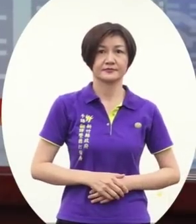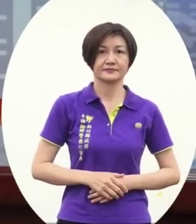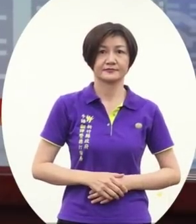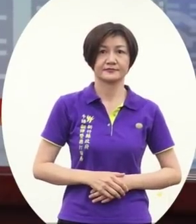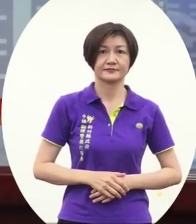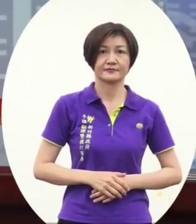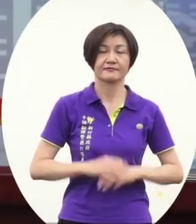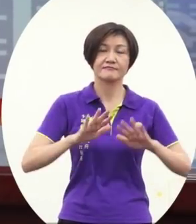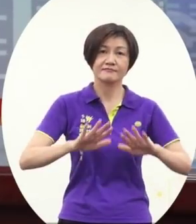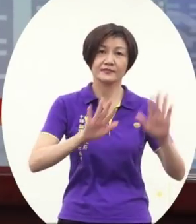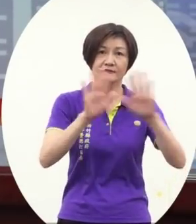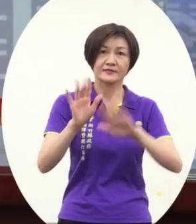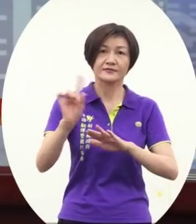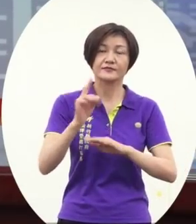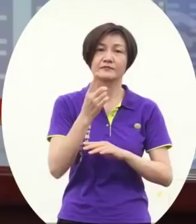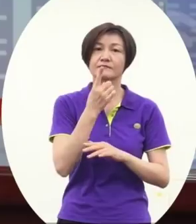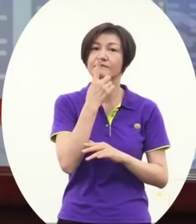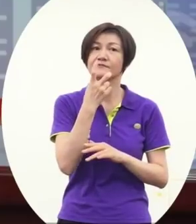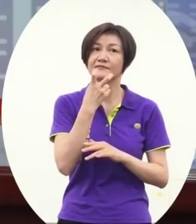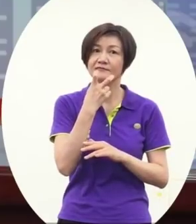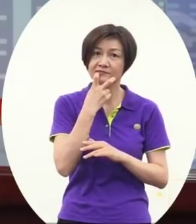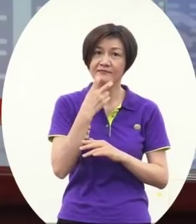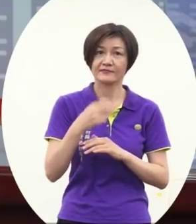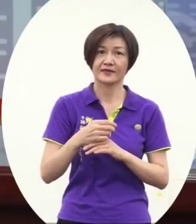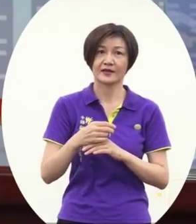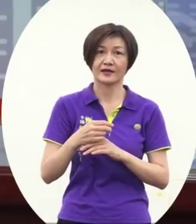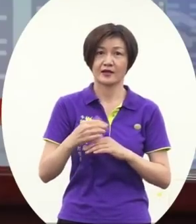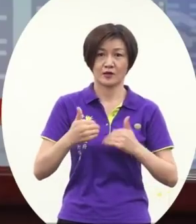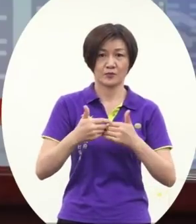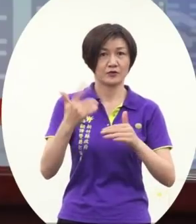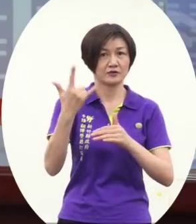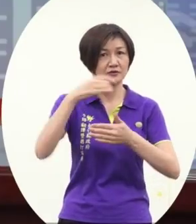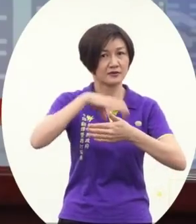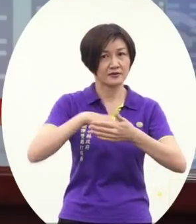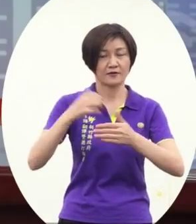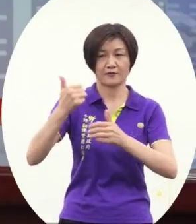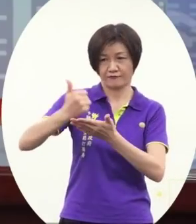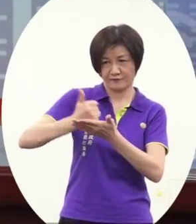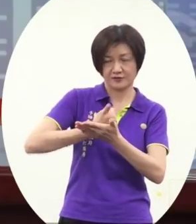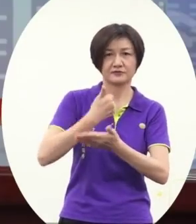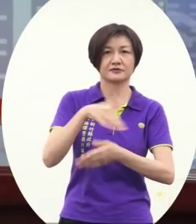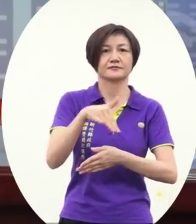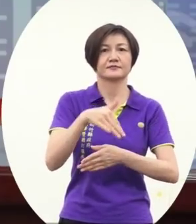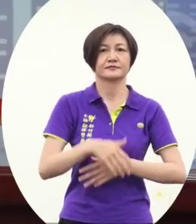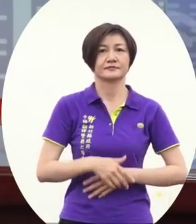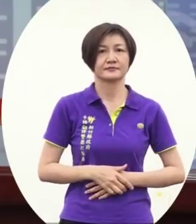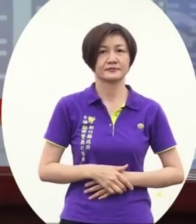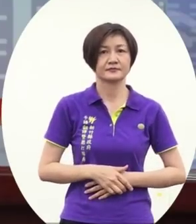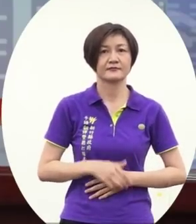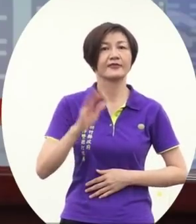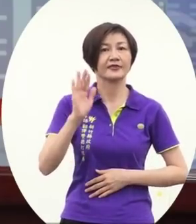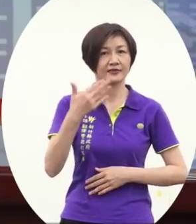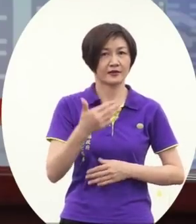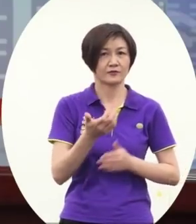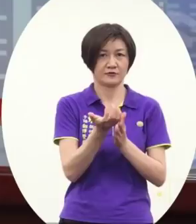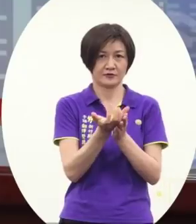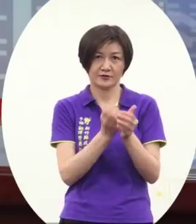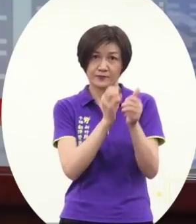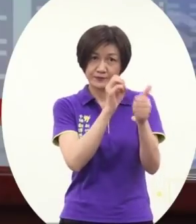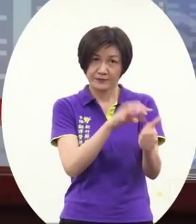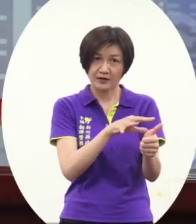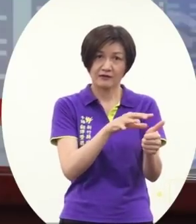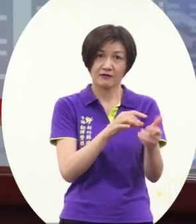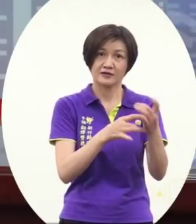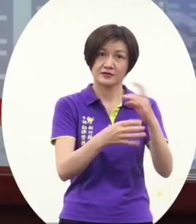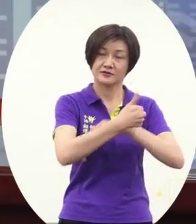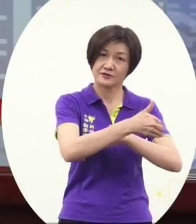目前中央尚未拨配莫德纳疫苗，但是我们会通知我们辖